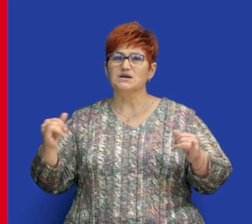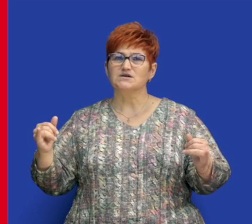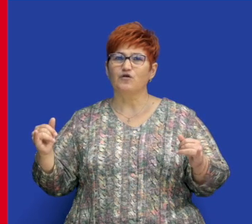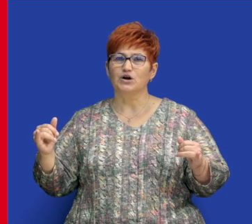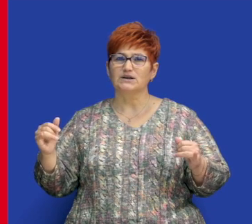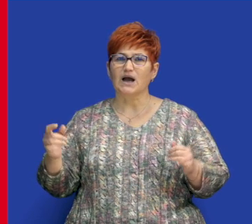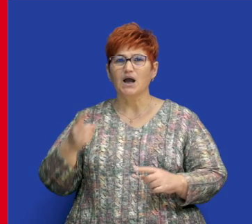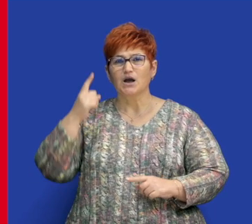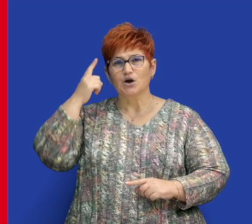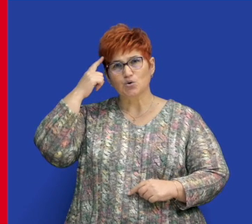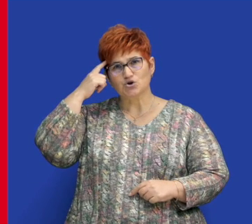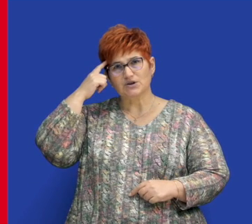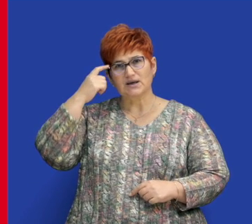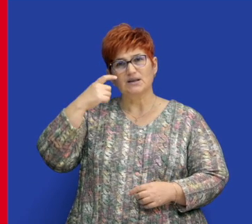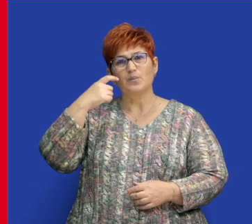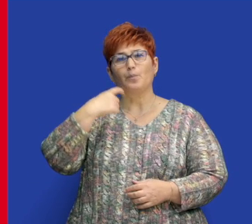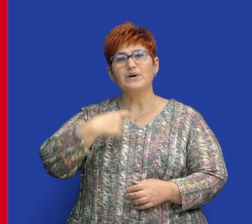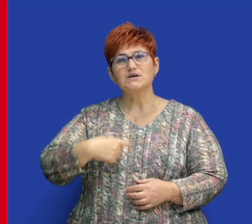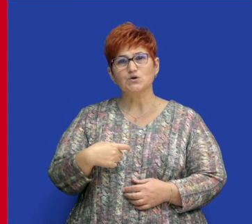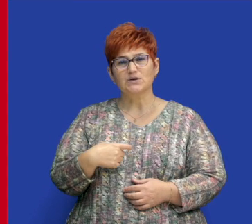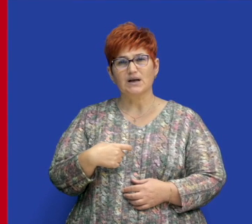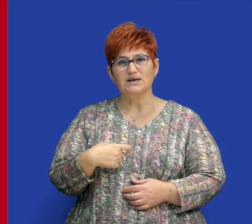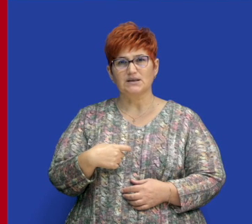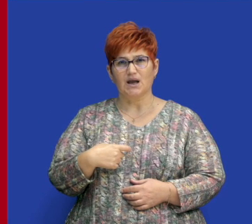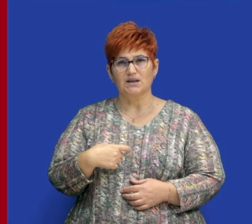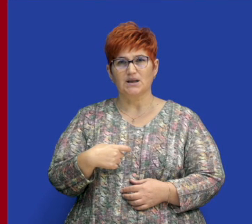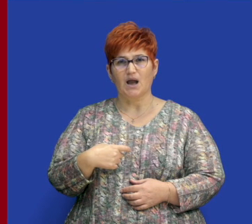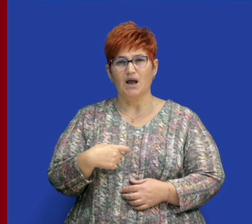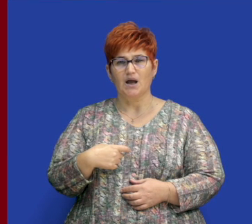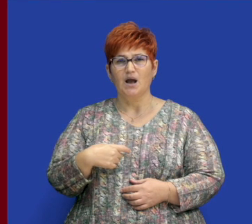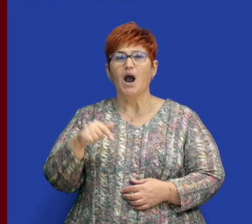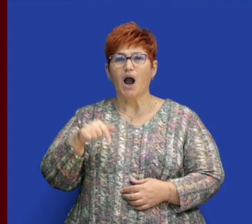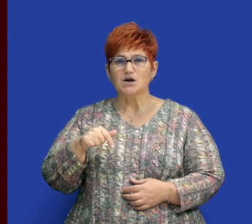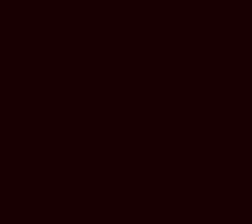találtad. És visszavárunk csatornánkon hetente készülő újabb hanganyagokkal.